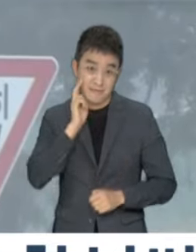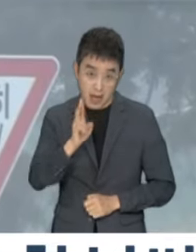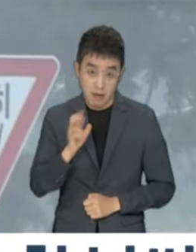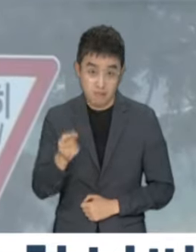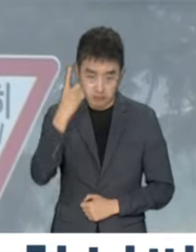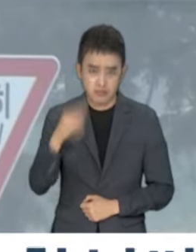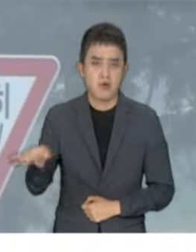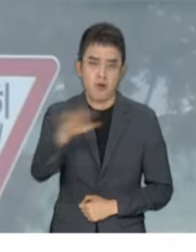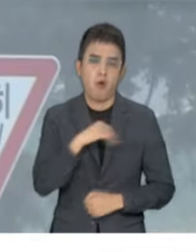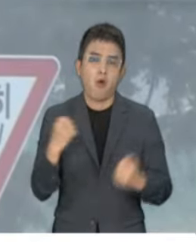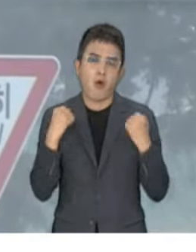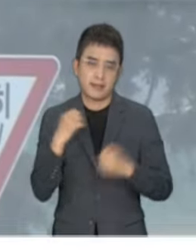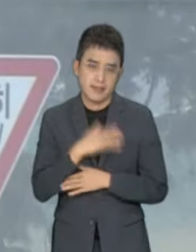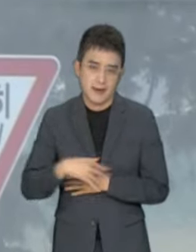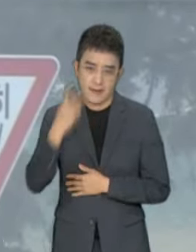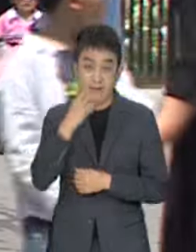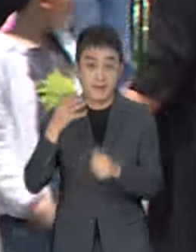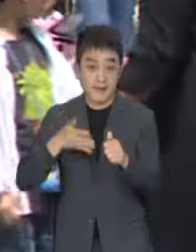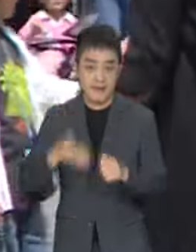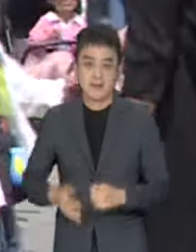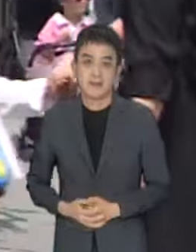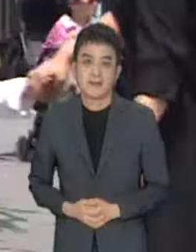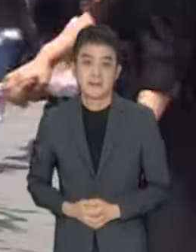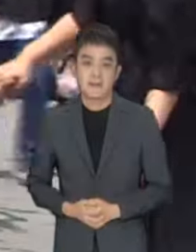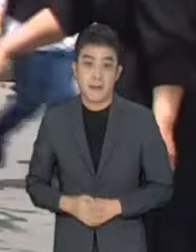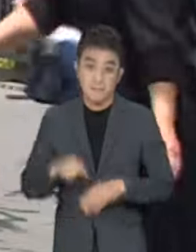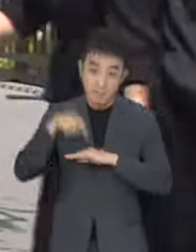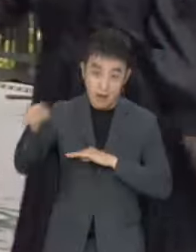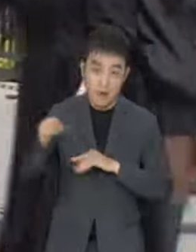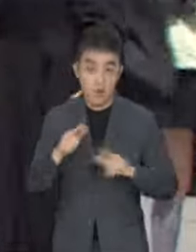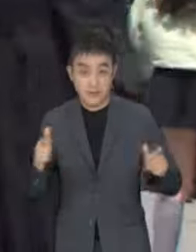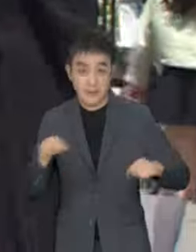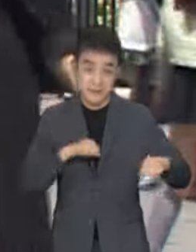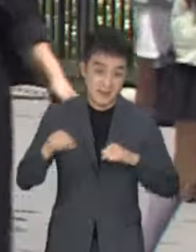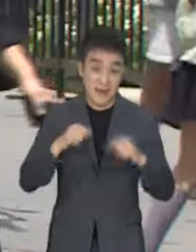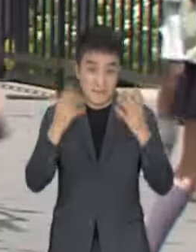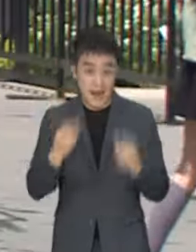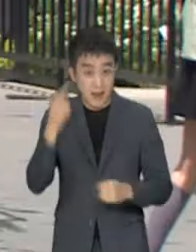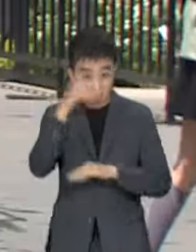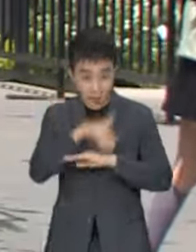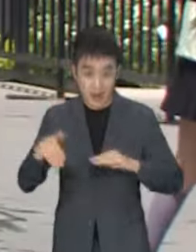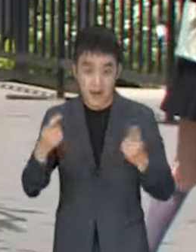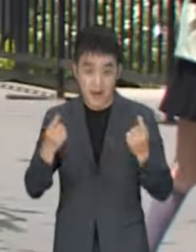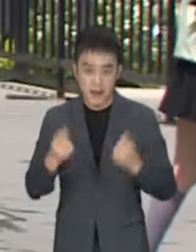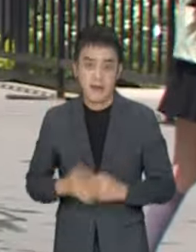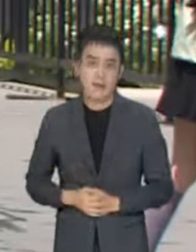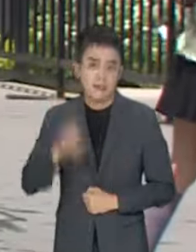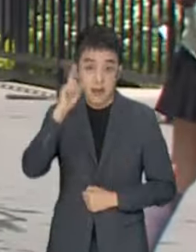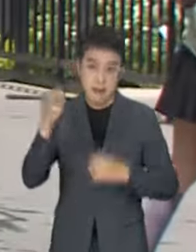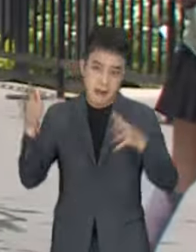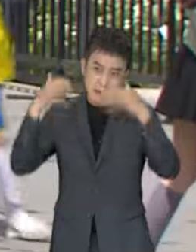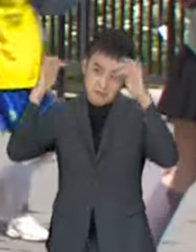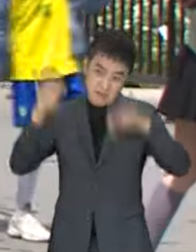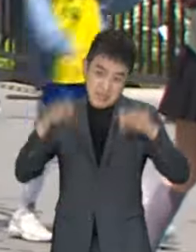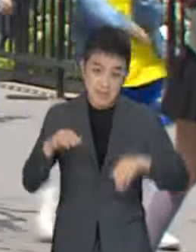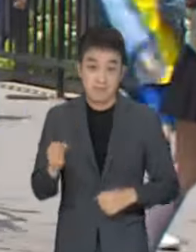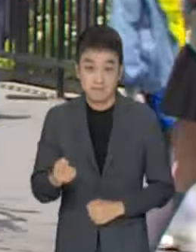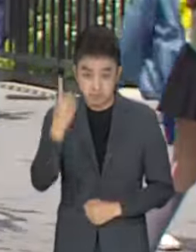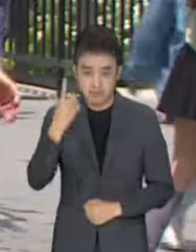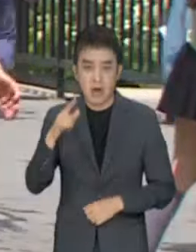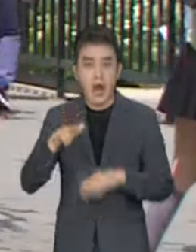잘 챙겨주셔야겠습니다. 연휴를 맞아 바깥 활동 계획하신 분들 많으실 것 같은데요. 내일은 비바람으로 인해서 항공기가